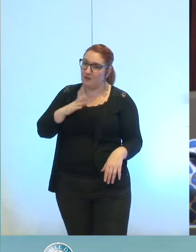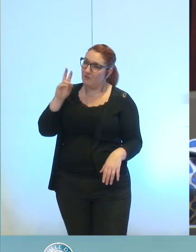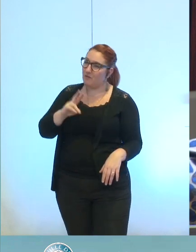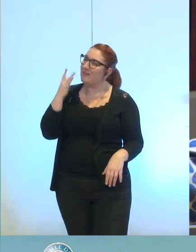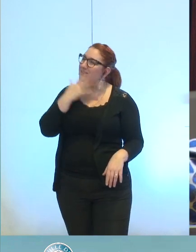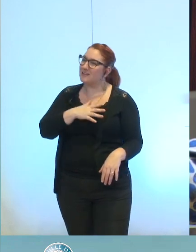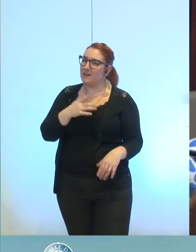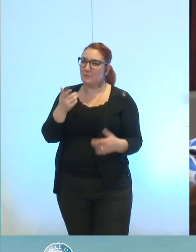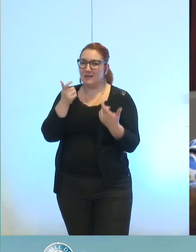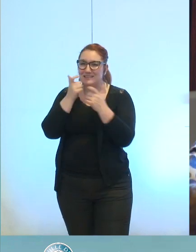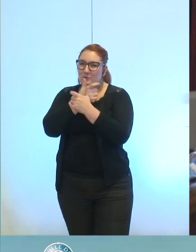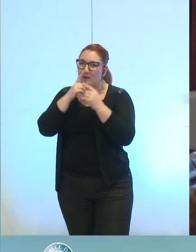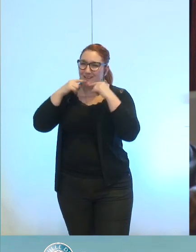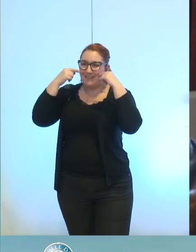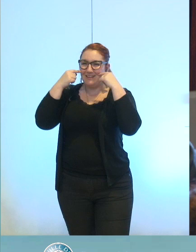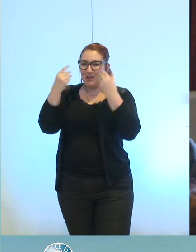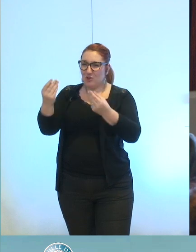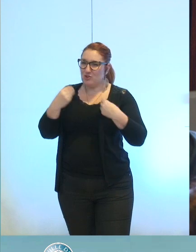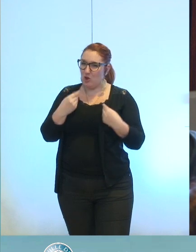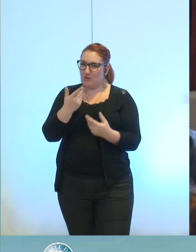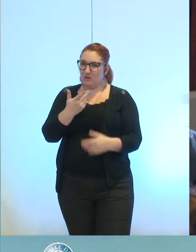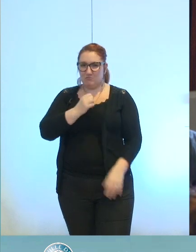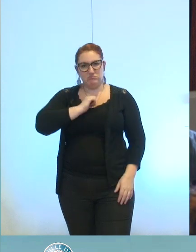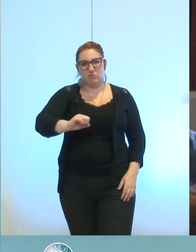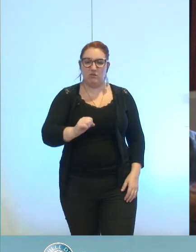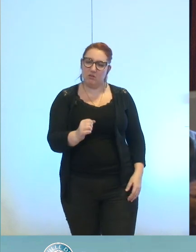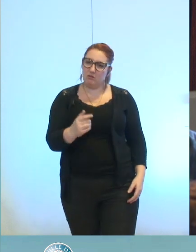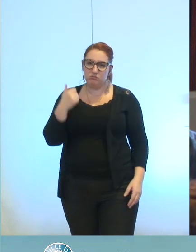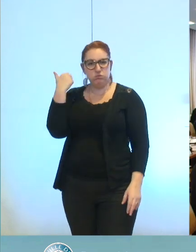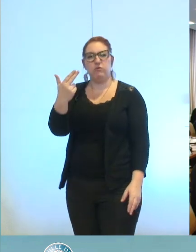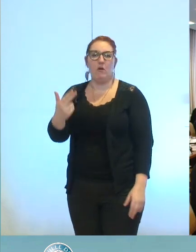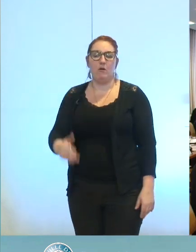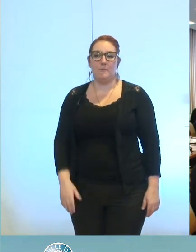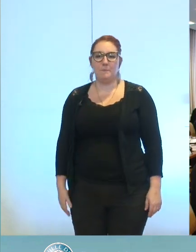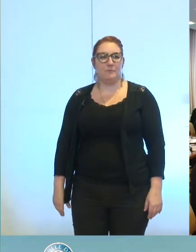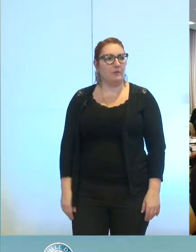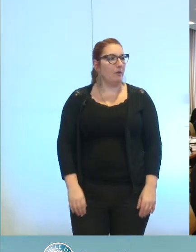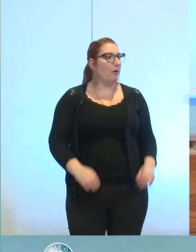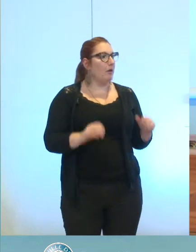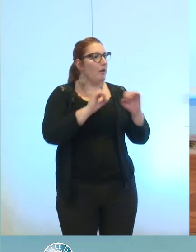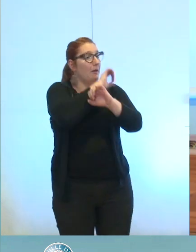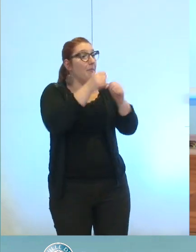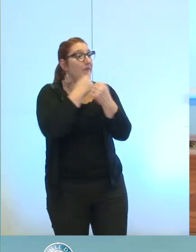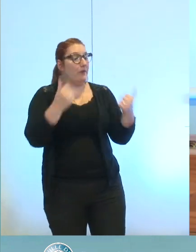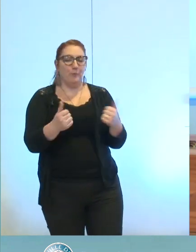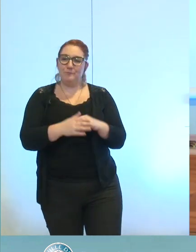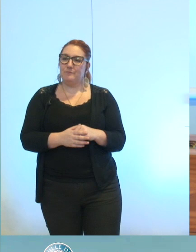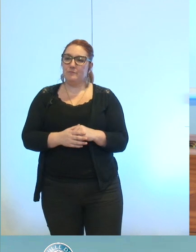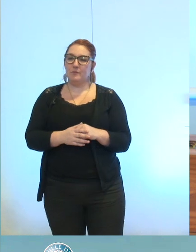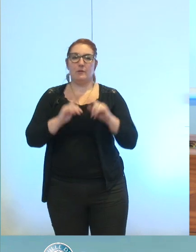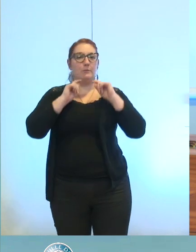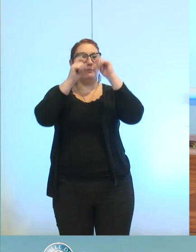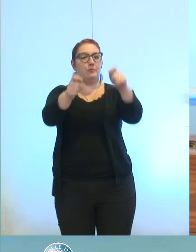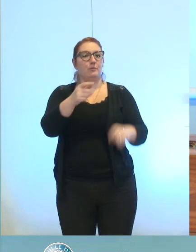et et V rir en coin mont permis d'y aller encore plus vite et plus fort merveilleux je passe donc la parole à